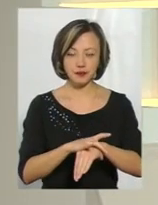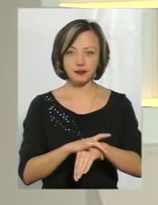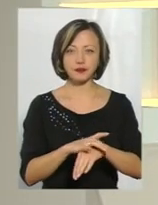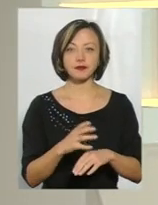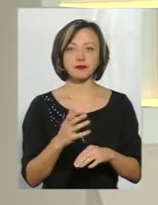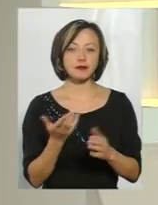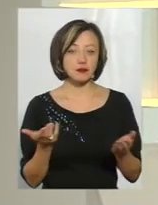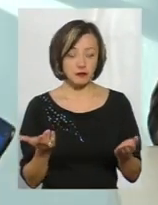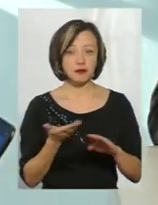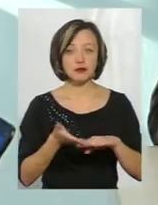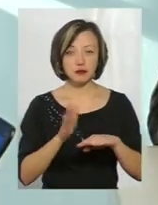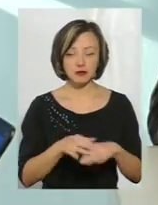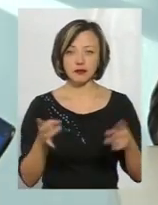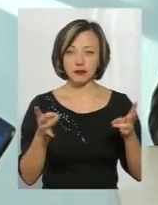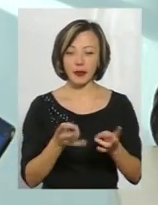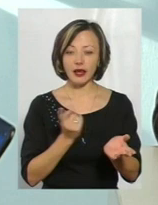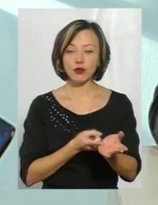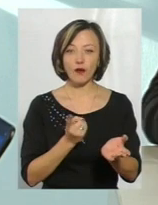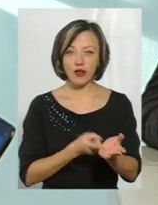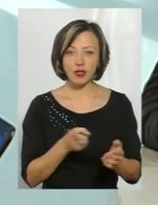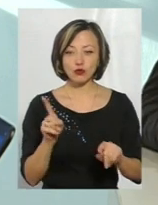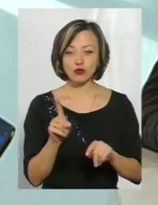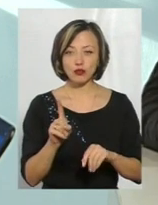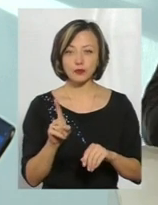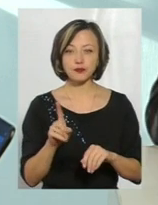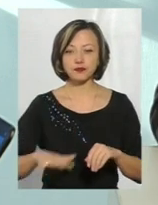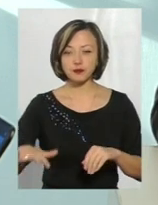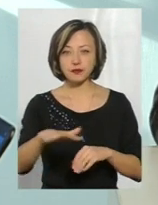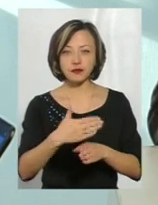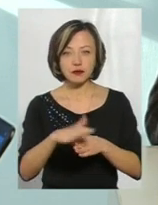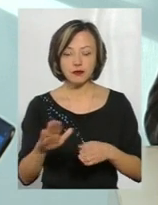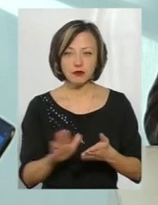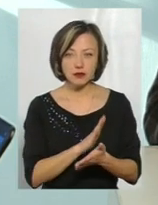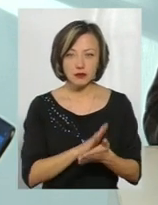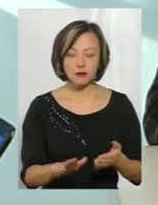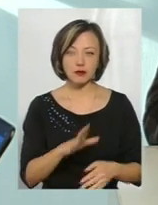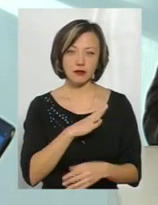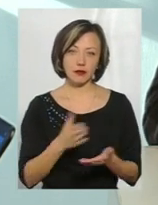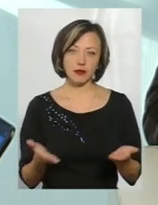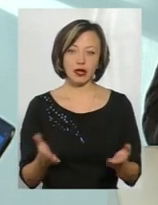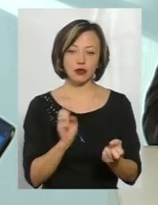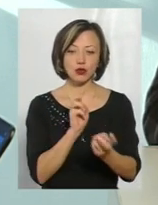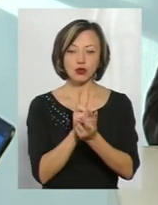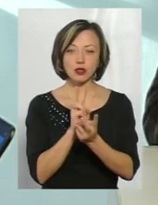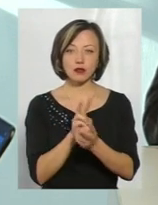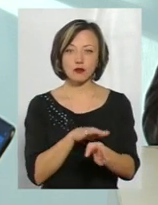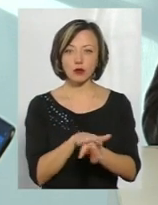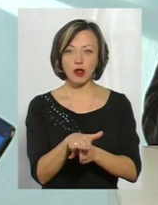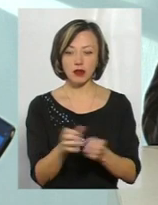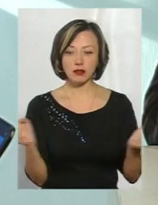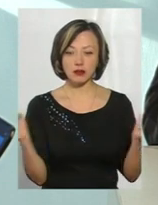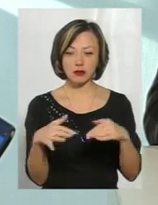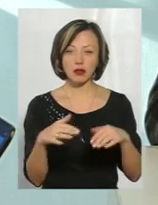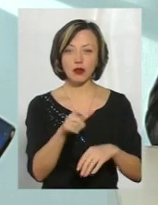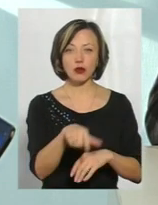і потрібно довести, там, що якесь приміщення було виділено безкоштовно, що зустріч відбулася, там зігнали яких